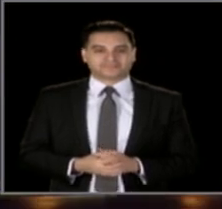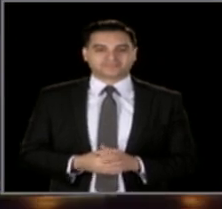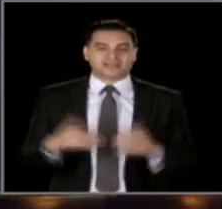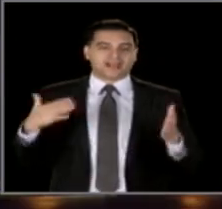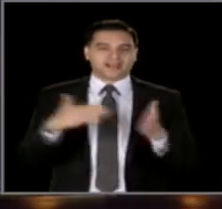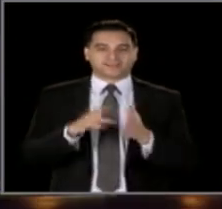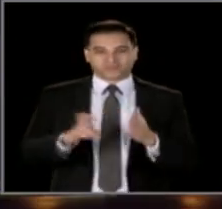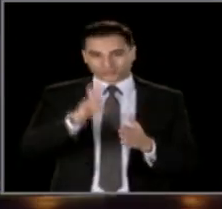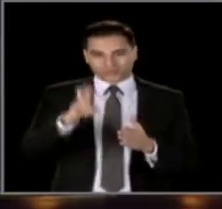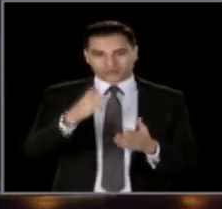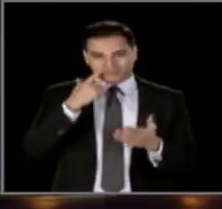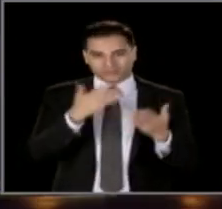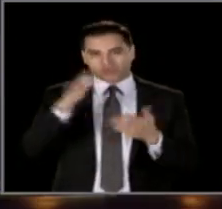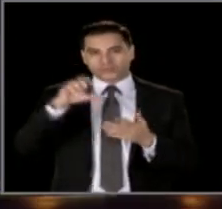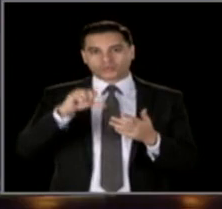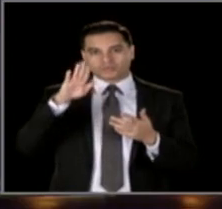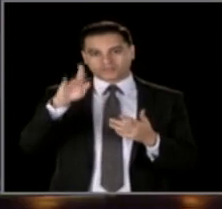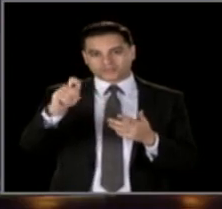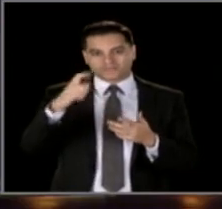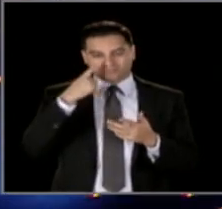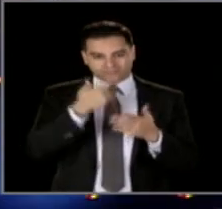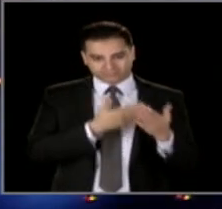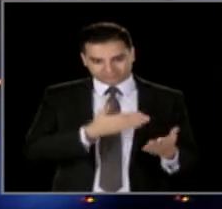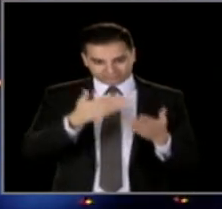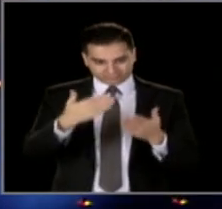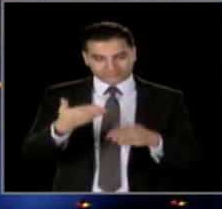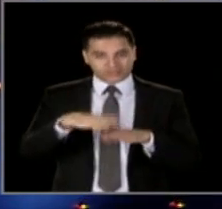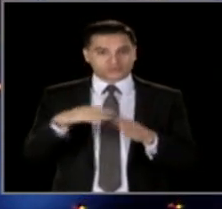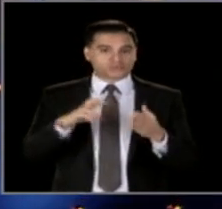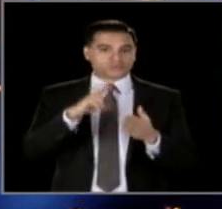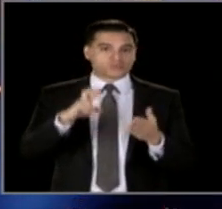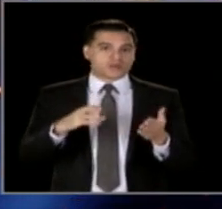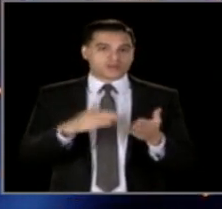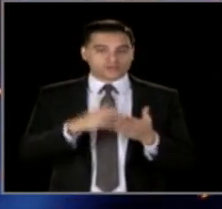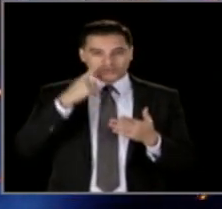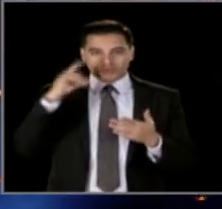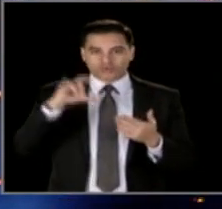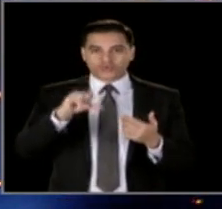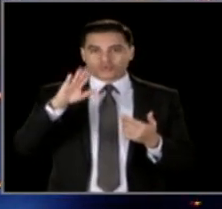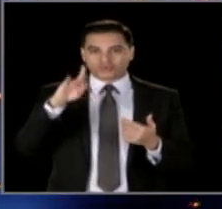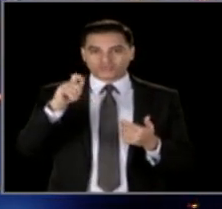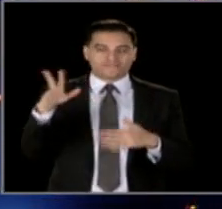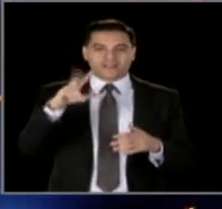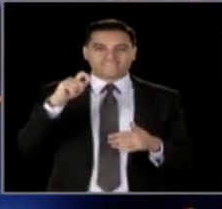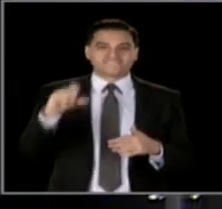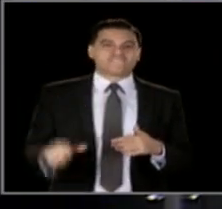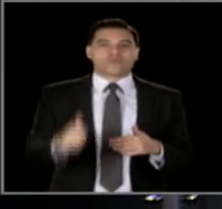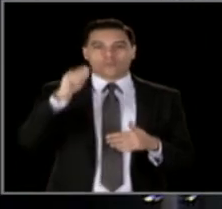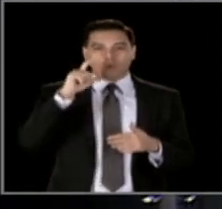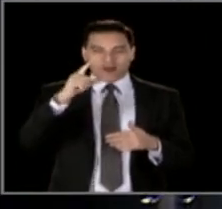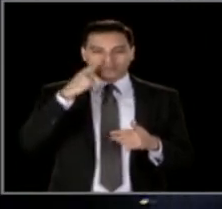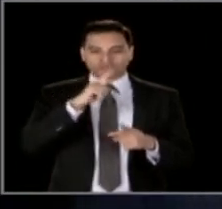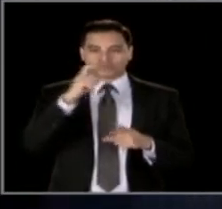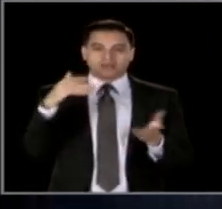آخر سؤال يوسف، تفضل يا يوسف، يوسف الفوال. السؤال الأخير وهنشوف